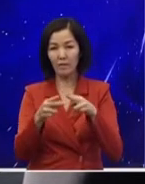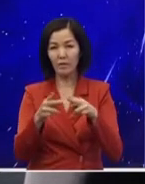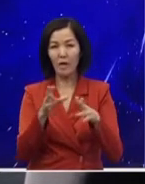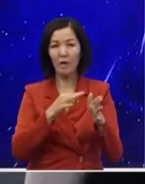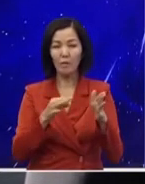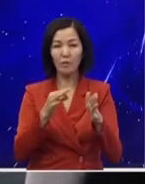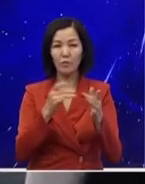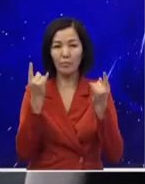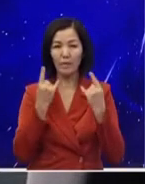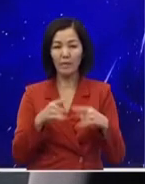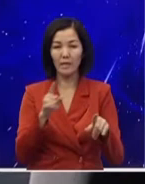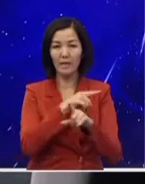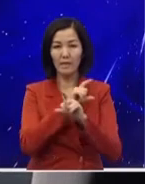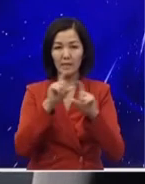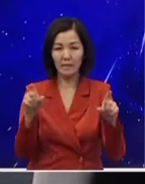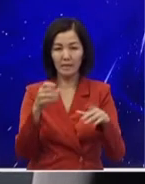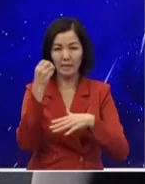областной перинатальный центр и